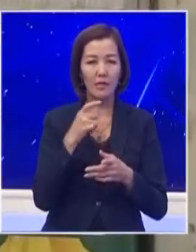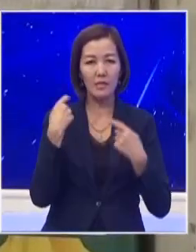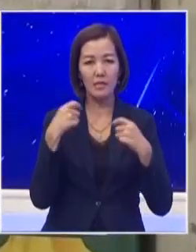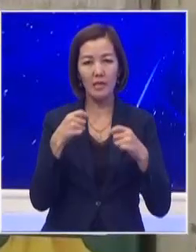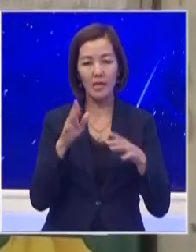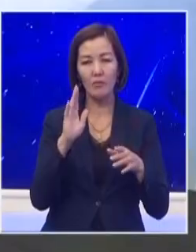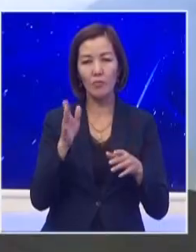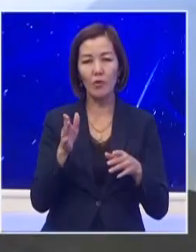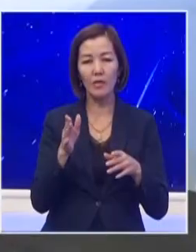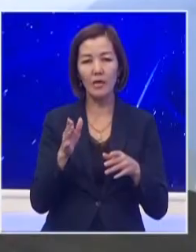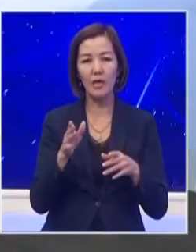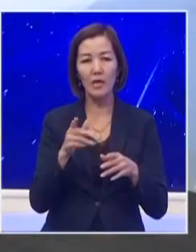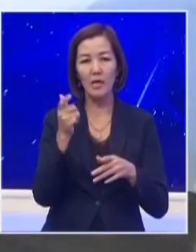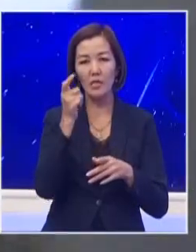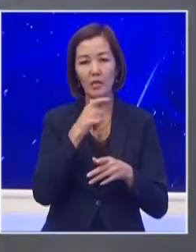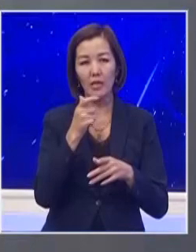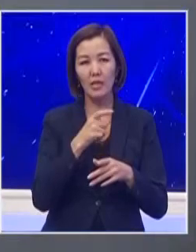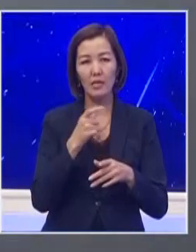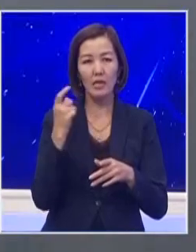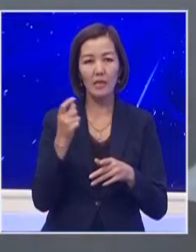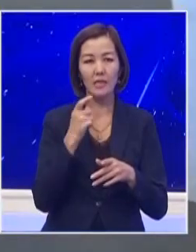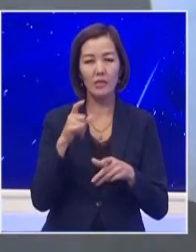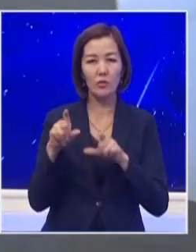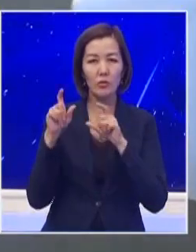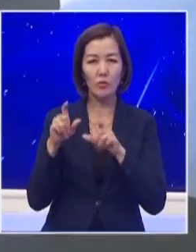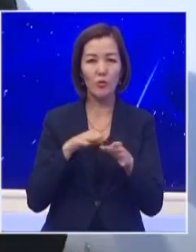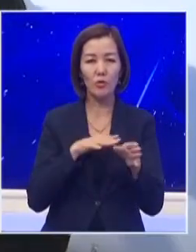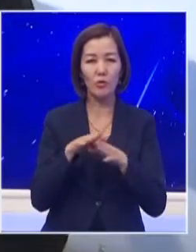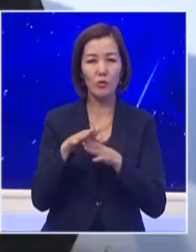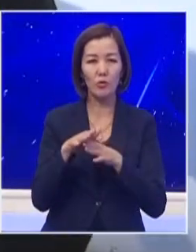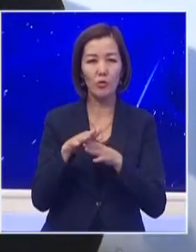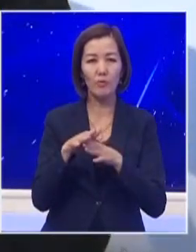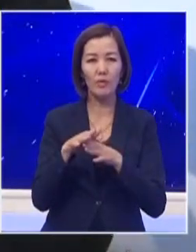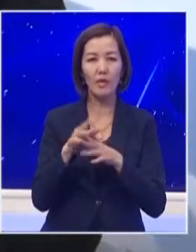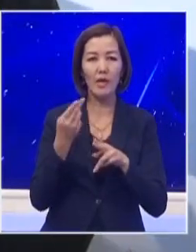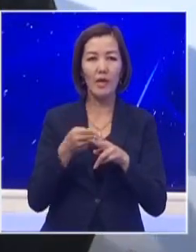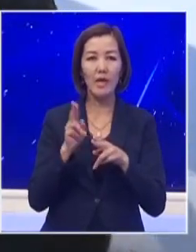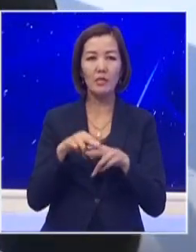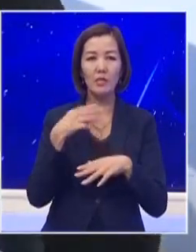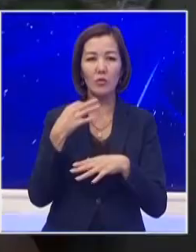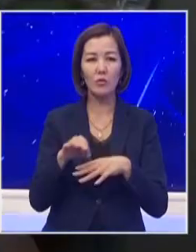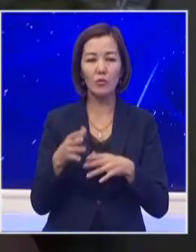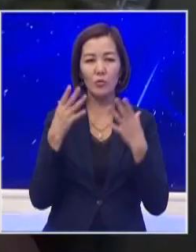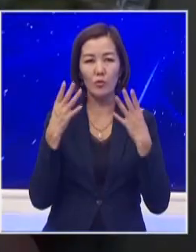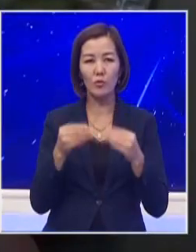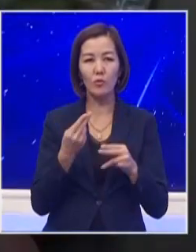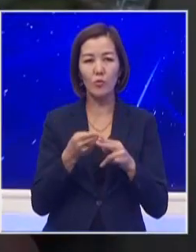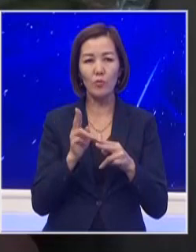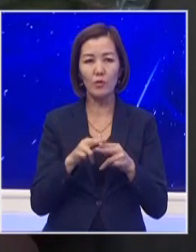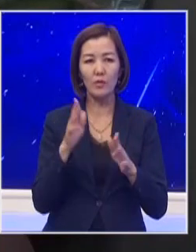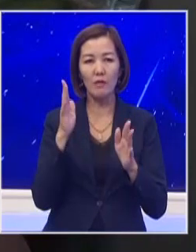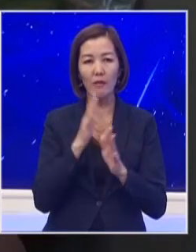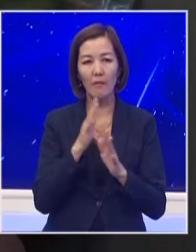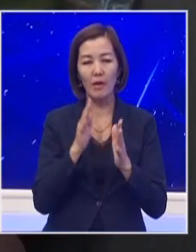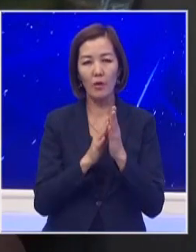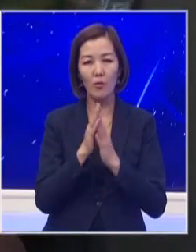аз емес. Жаркент өңірінің шаруалары да жүк көліктерін толтыра қамдапты. Әсіресе күздің күні аса сұранысқа ие табиғи